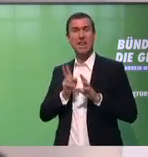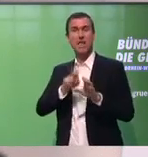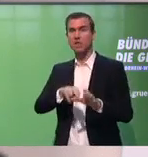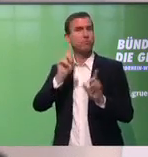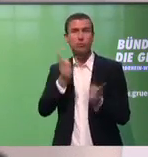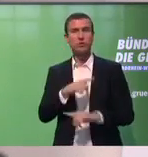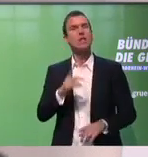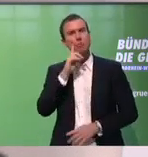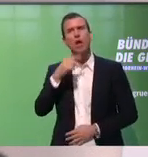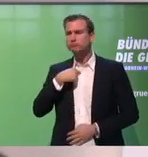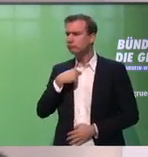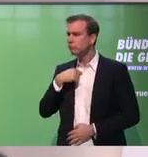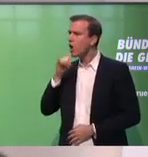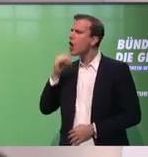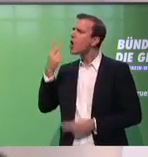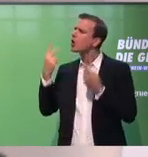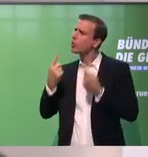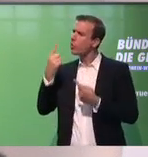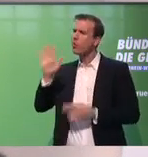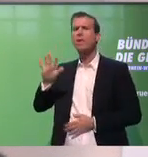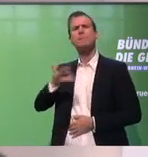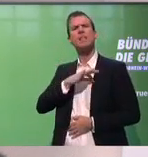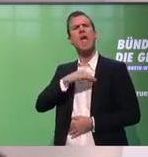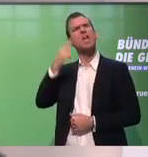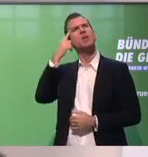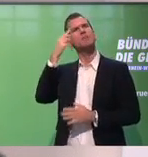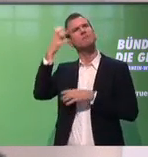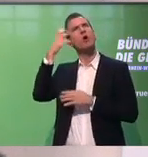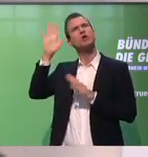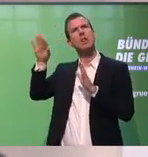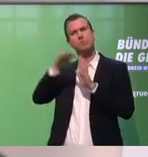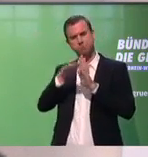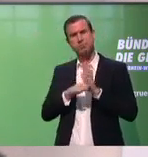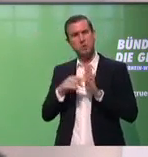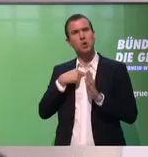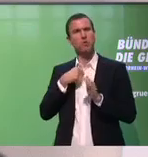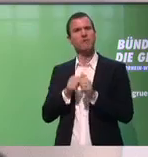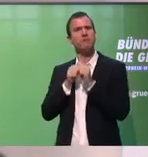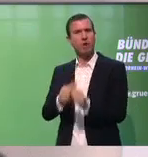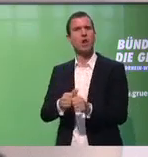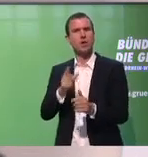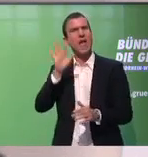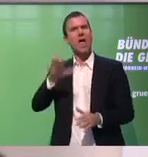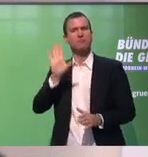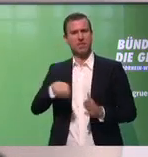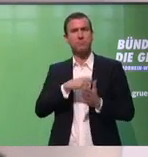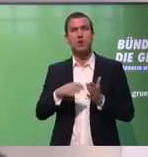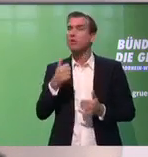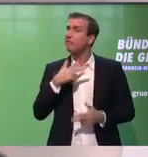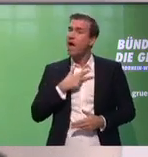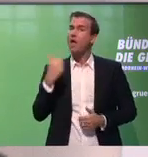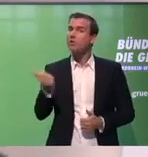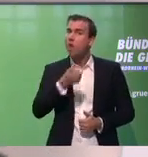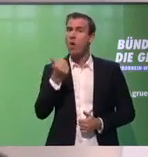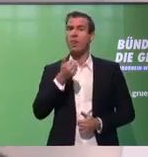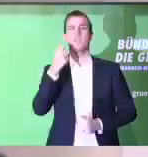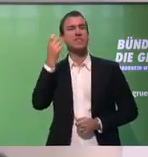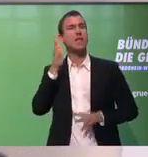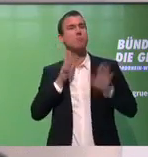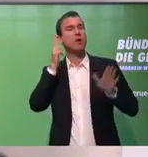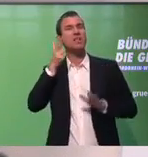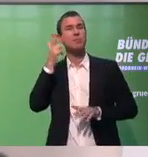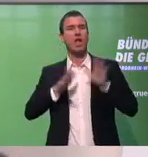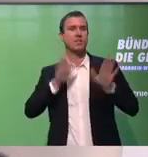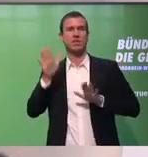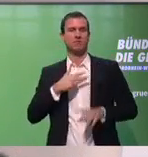bekennen sich zu den grünen Werten und können dann auch das europäische Spitzenduo mitentscheiden. Also ein ganz, ganz tolles demokratisches Experiment. Und wir freuen uns sehr, dass